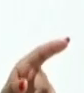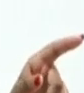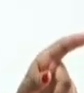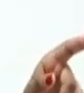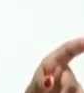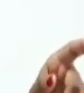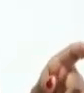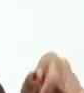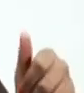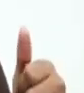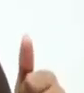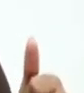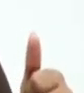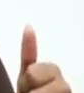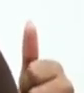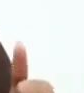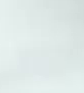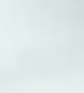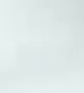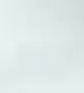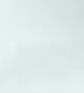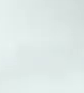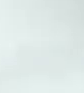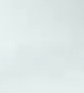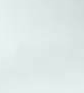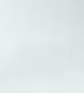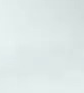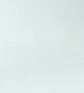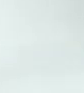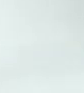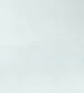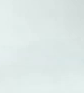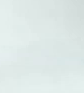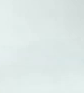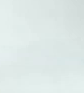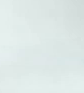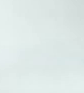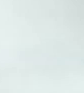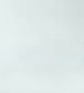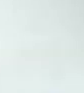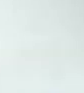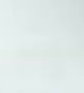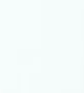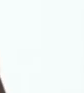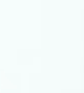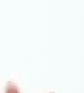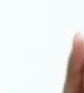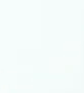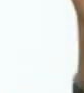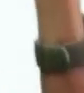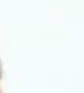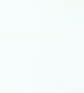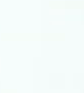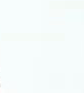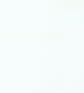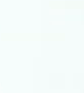Kila pale jua linapochomoza ni mwanzo wa tumaini jipya kwetu.